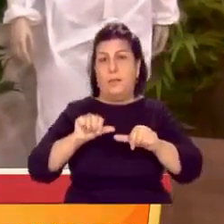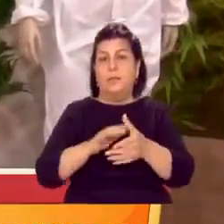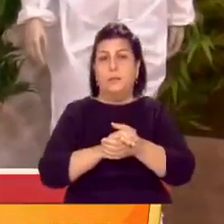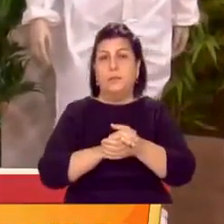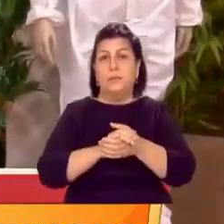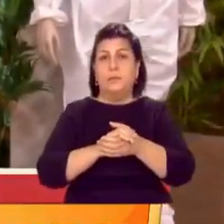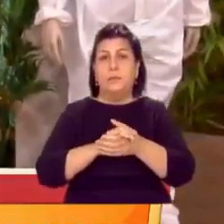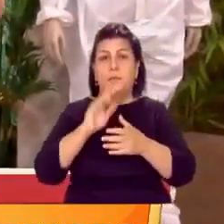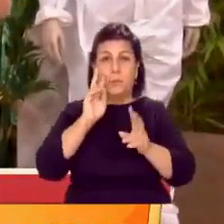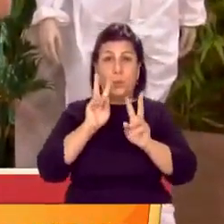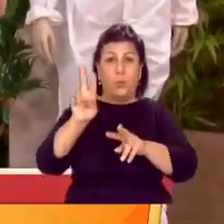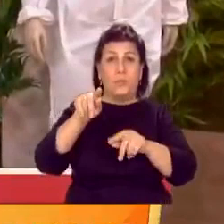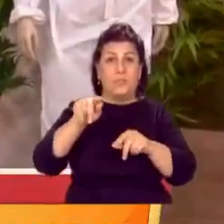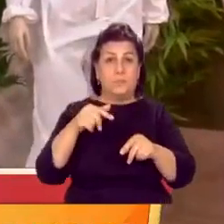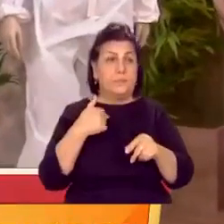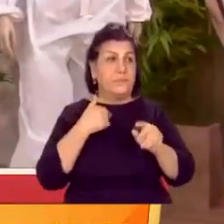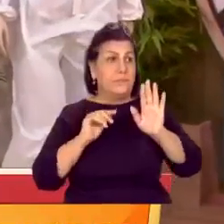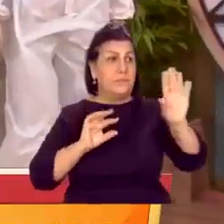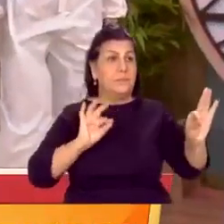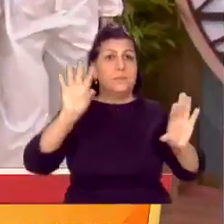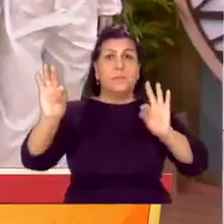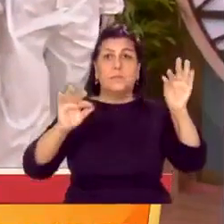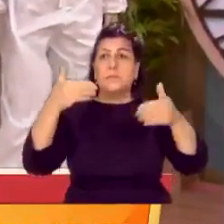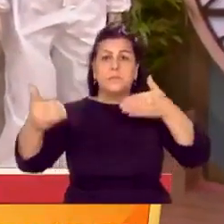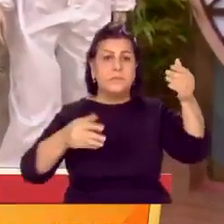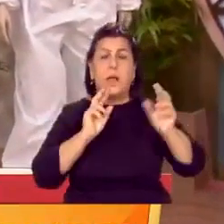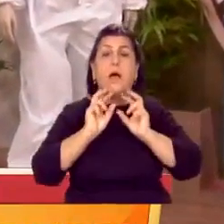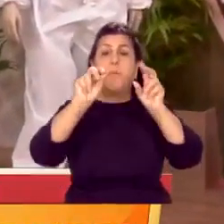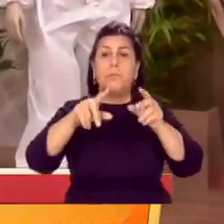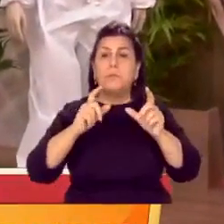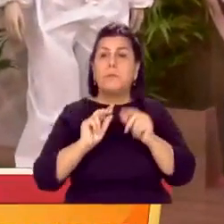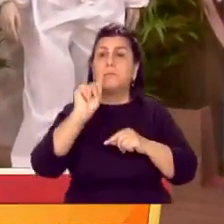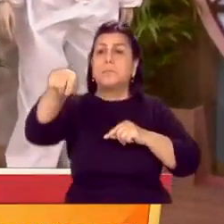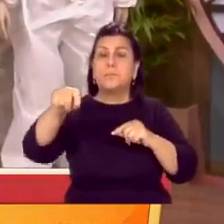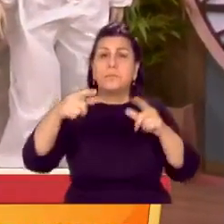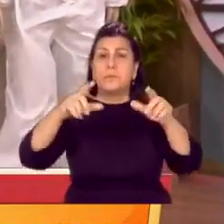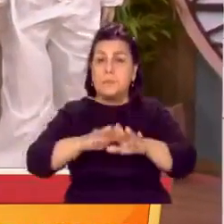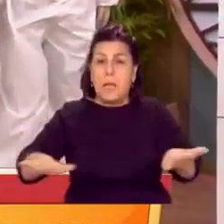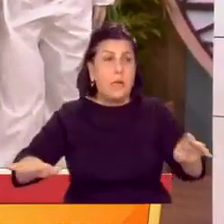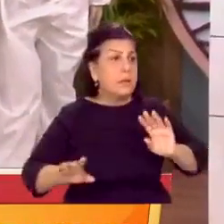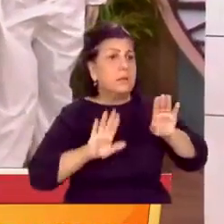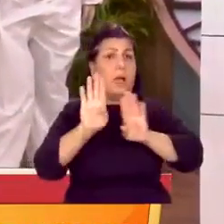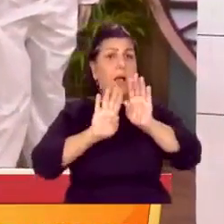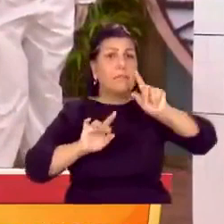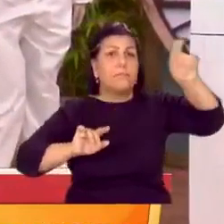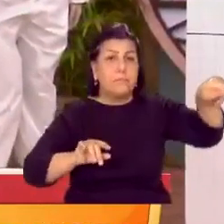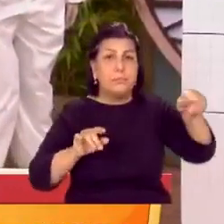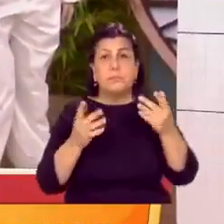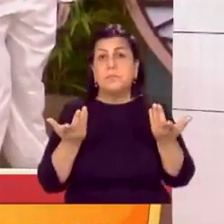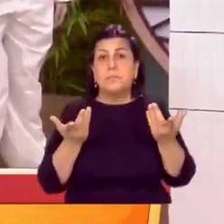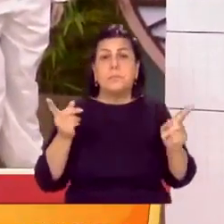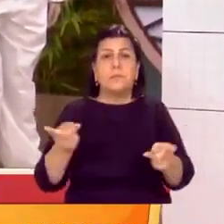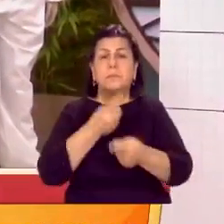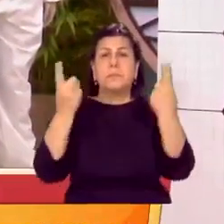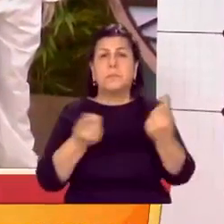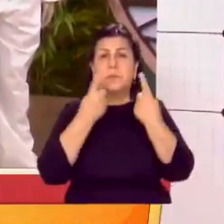görüyorsunuz etrafında böyle adeta tusuna bildikleri yapılar var yüzey proteinler ediyoruz bunlara Ondan sonra geliyor işte bu kozadan burnunuzdan